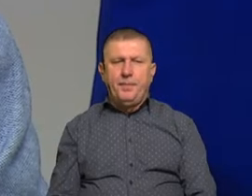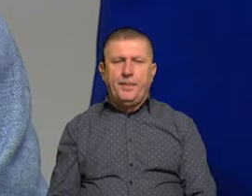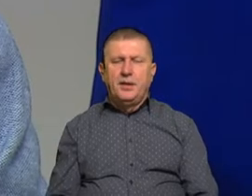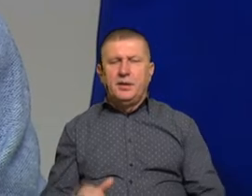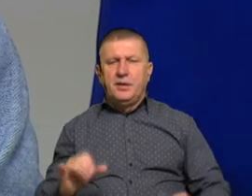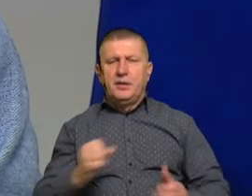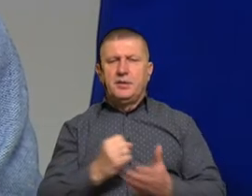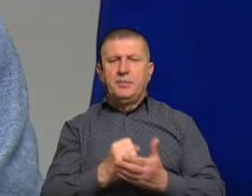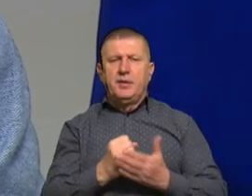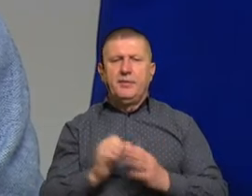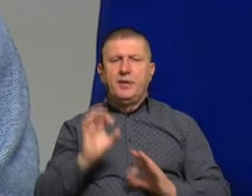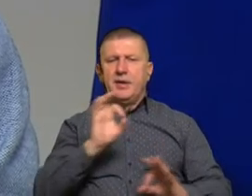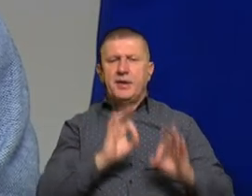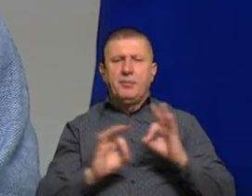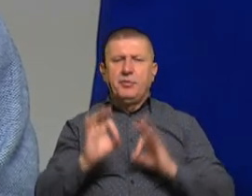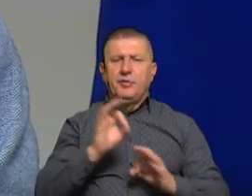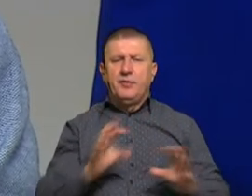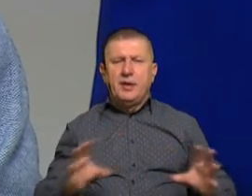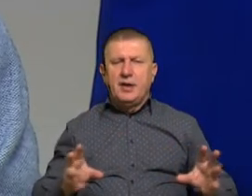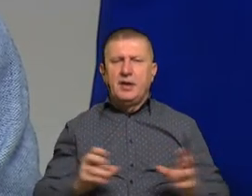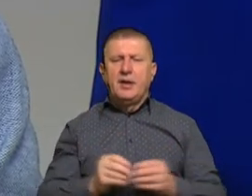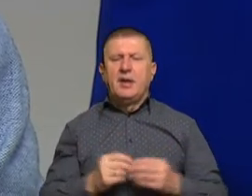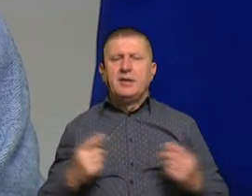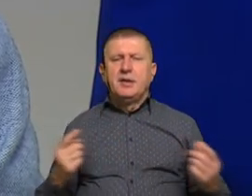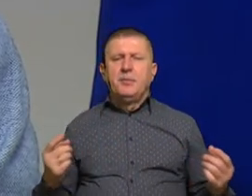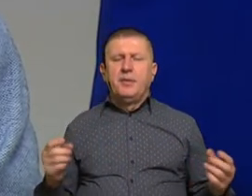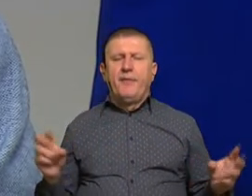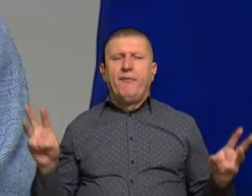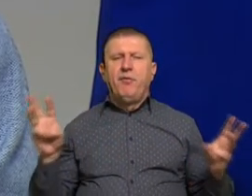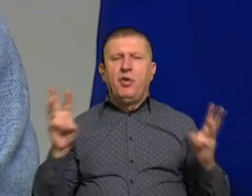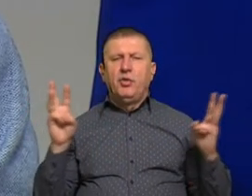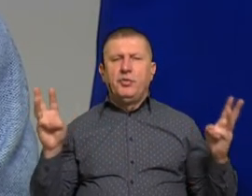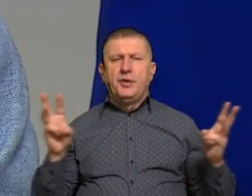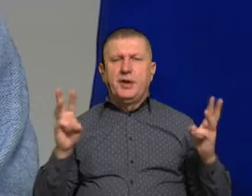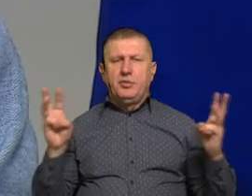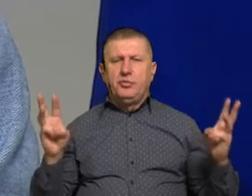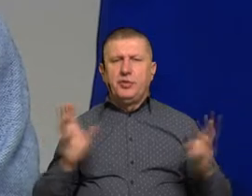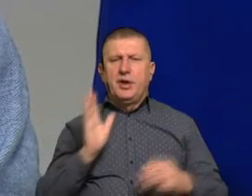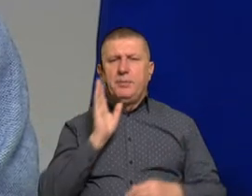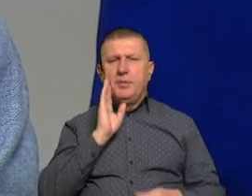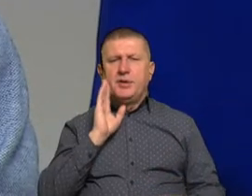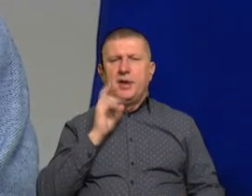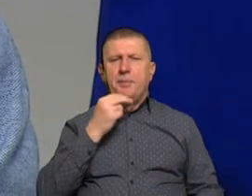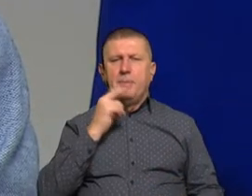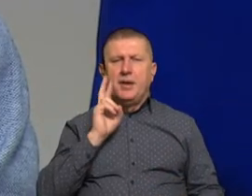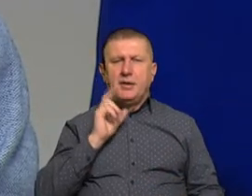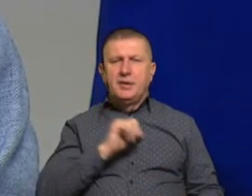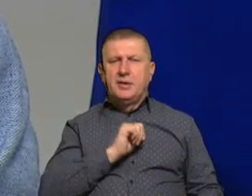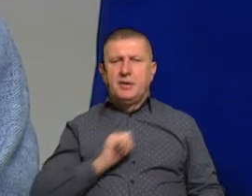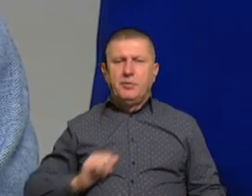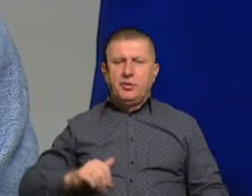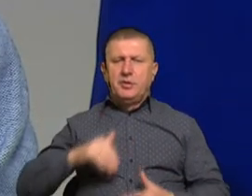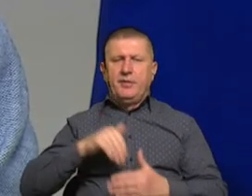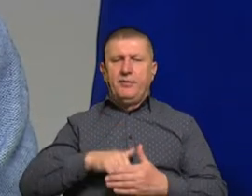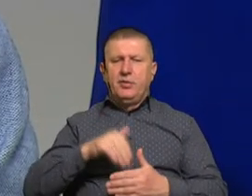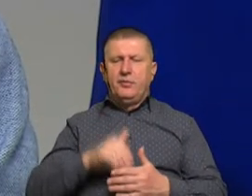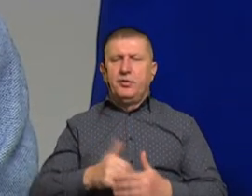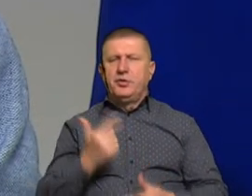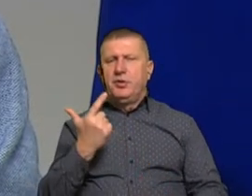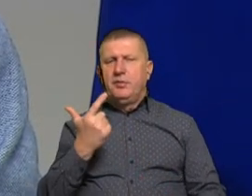Inna sprawa. Remontowaliśmy razem z wolontariuszami mieszkanie matki samotnie wychowującej dwójkę